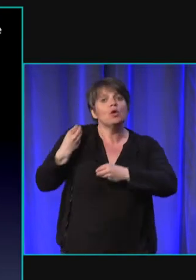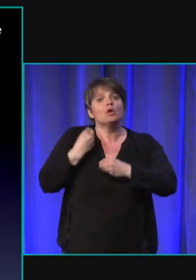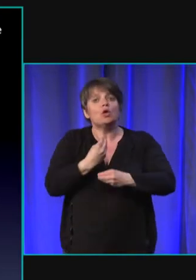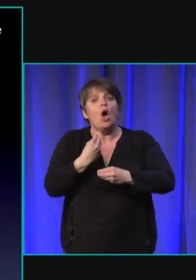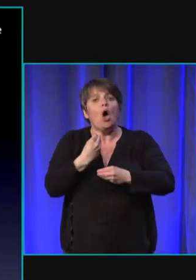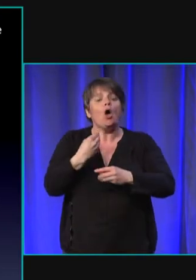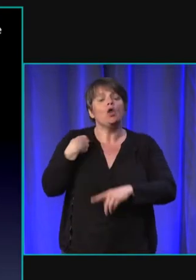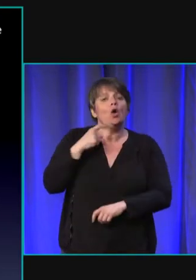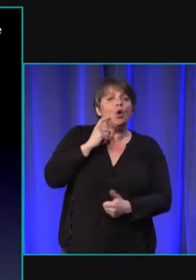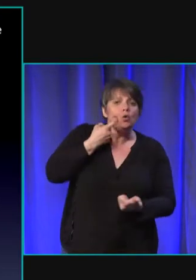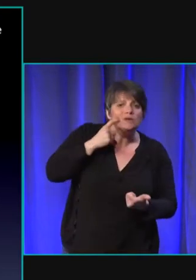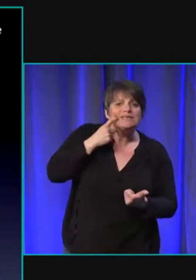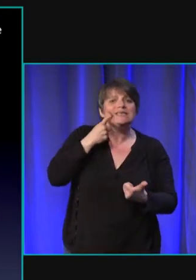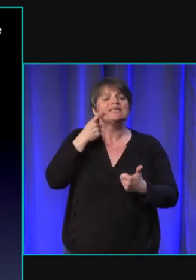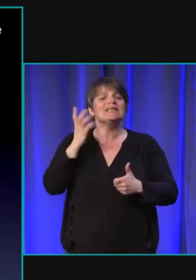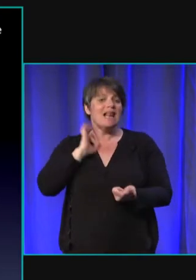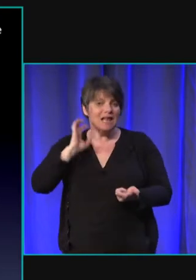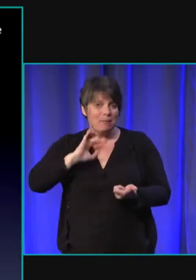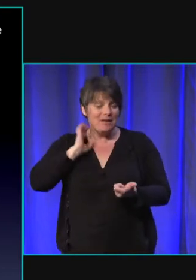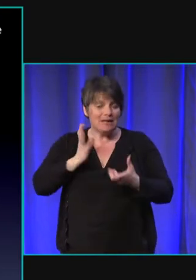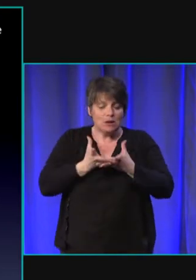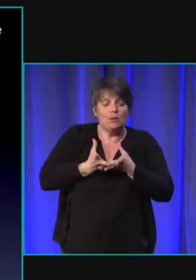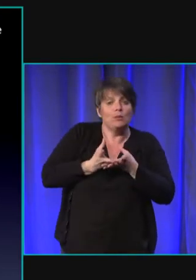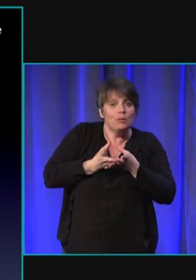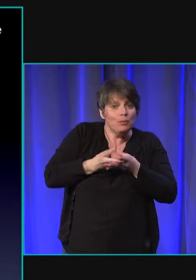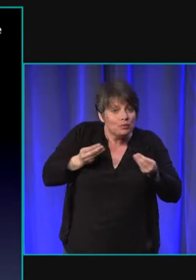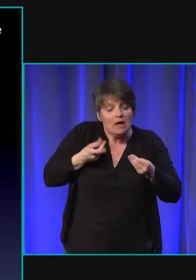de reformer l'énergie, mais cette filière-là, finalement,